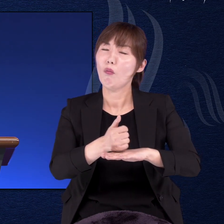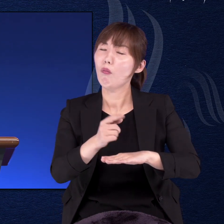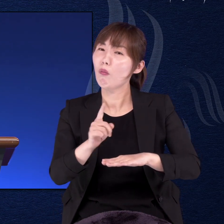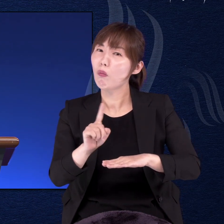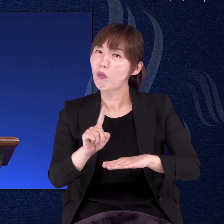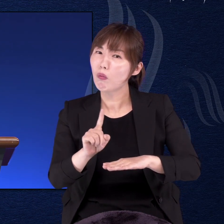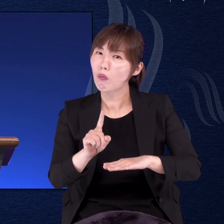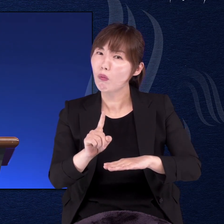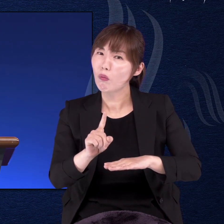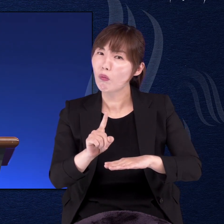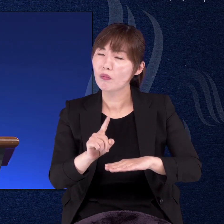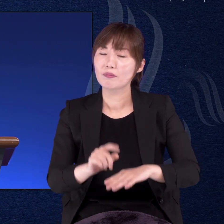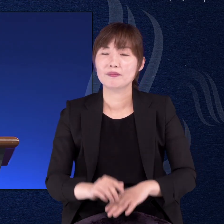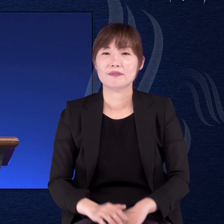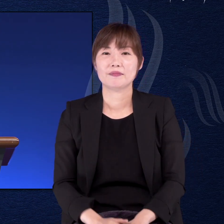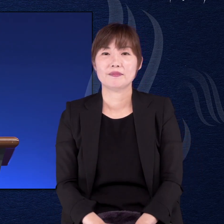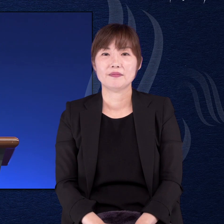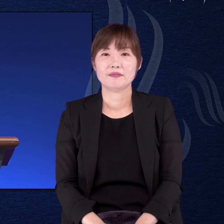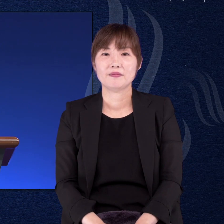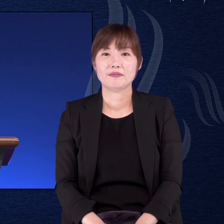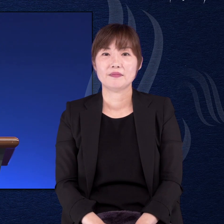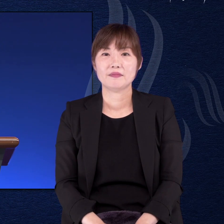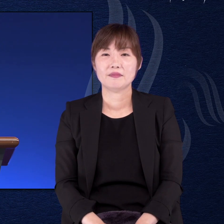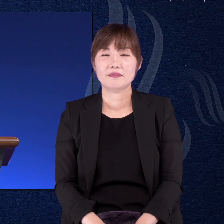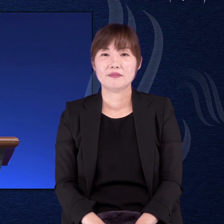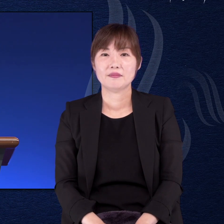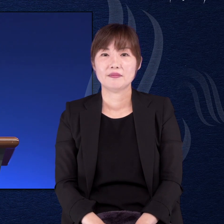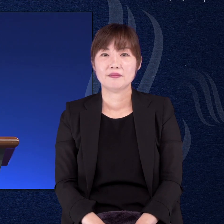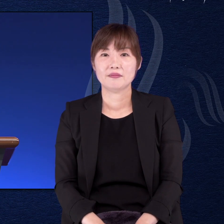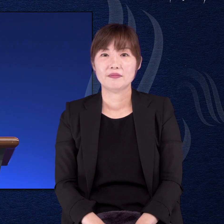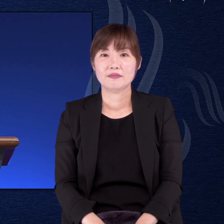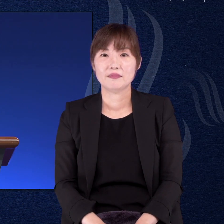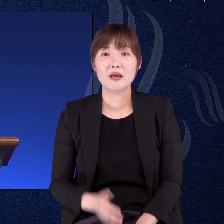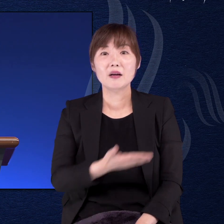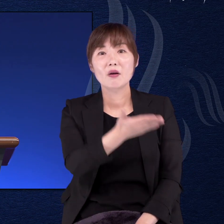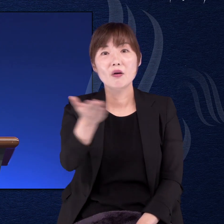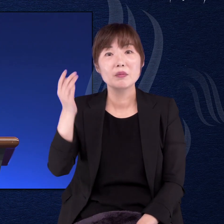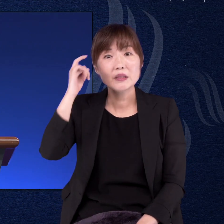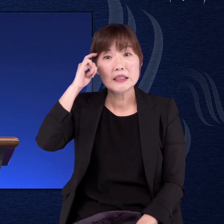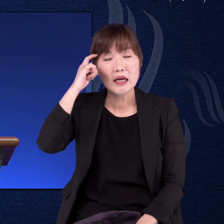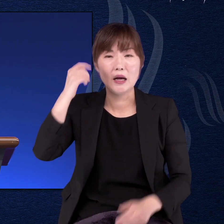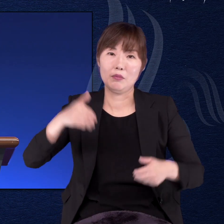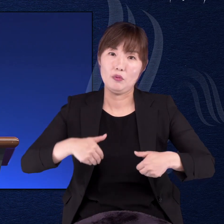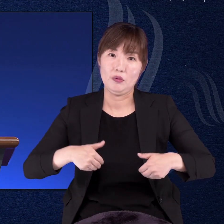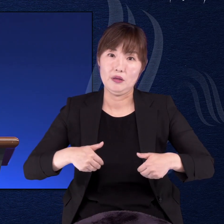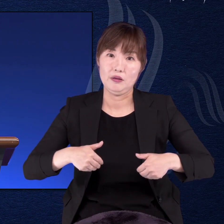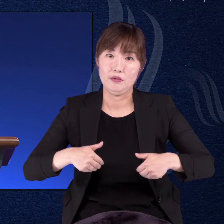나의 기도를 한번 이렇게 생각해 보세요. 내가 아이를 위해서 무슨 기도를 하고 있지?